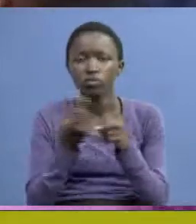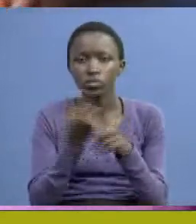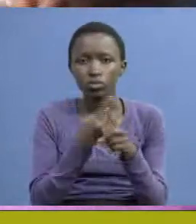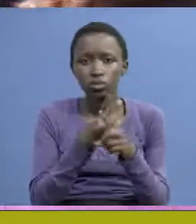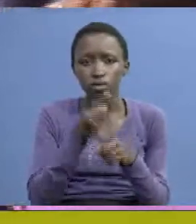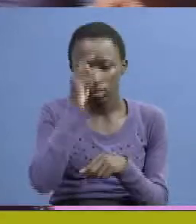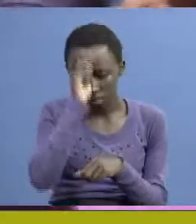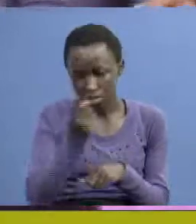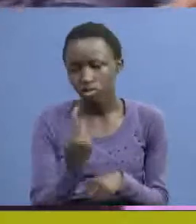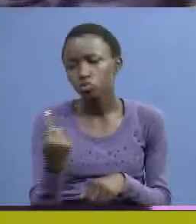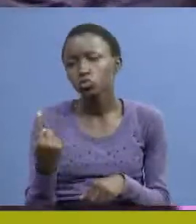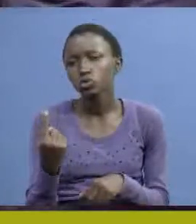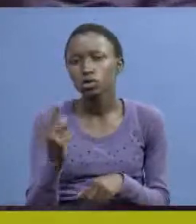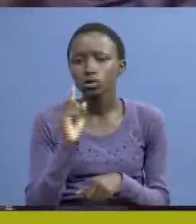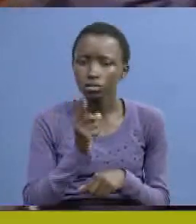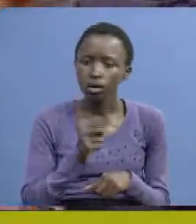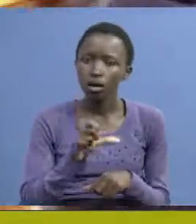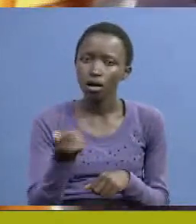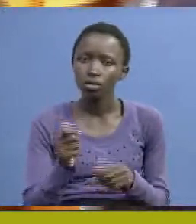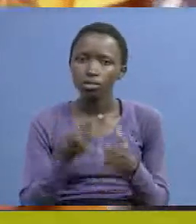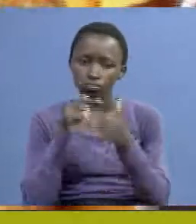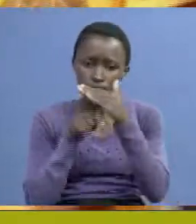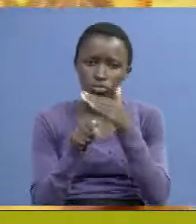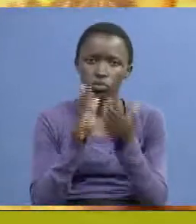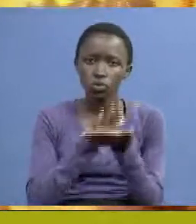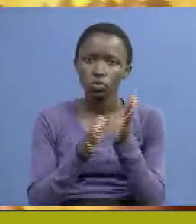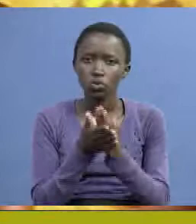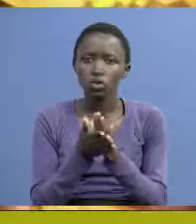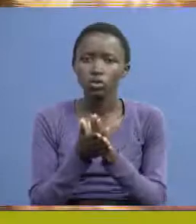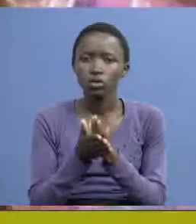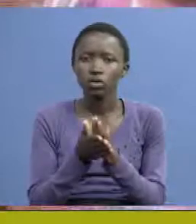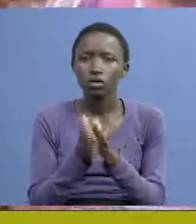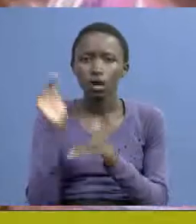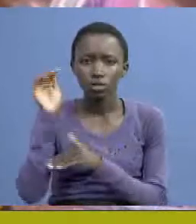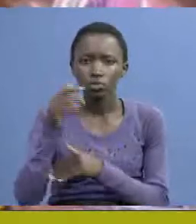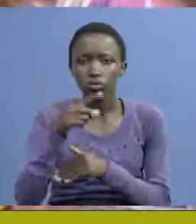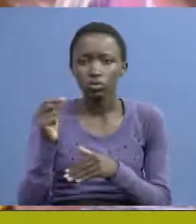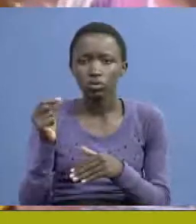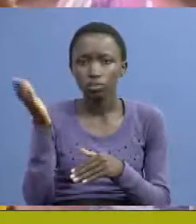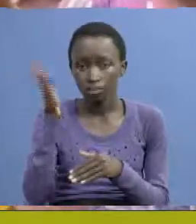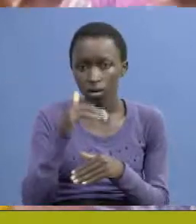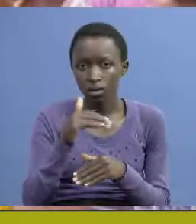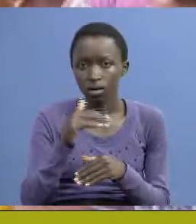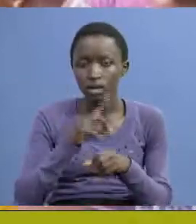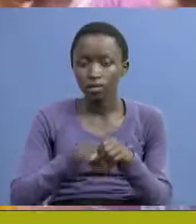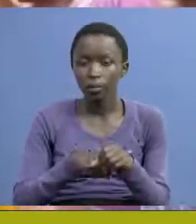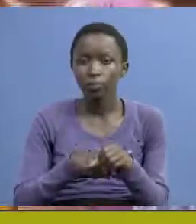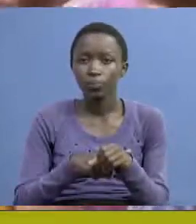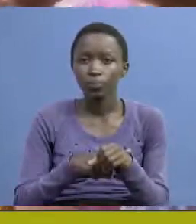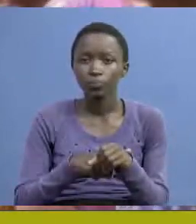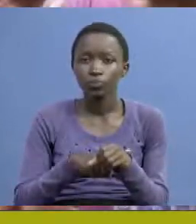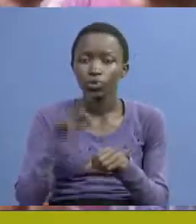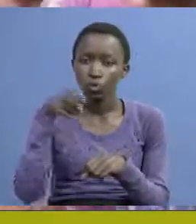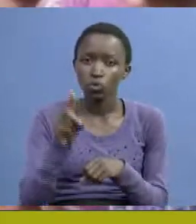tofauti waheshimiane na akawaonya wanafunzi wasiingie shuleni kabla ya kuitwa. Once you are admitted,